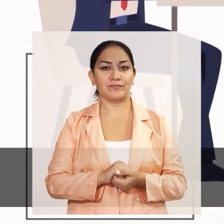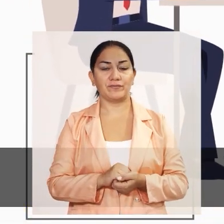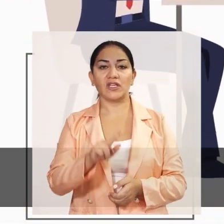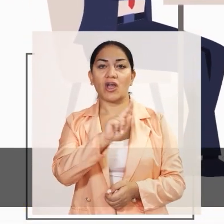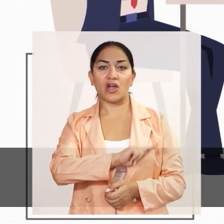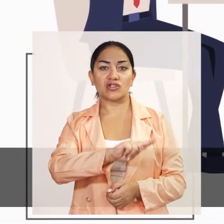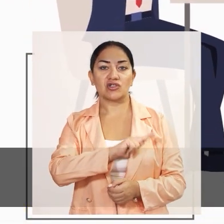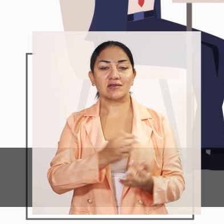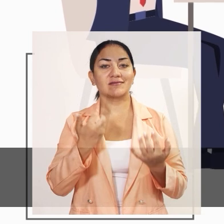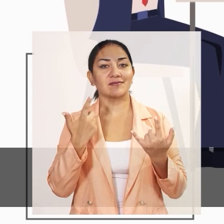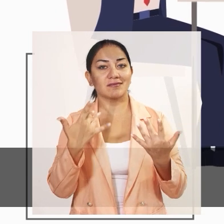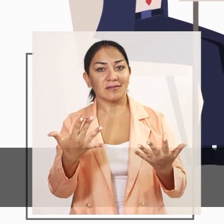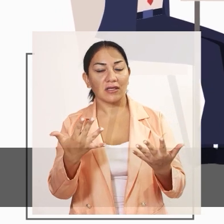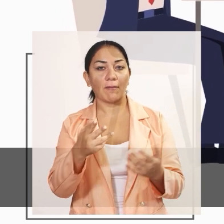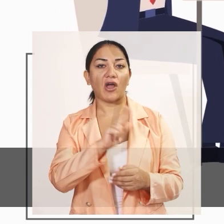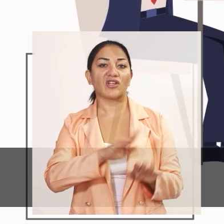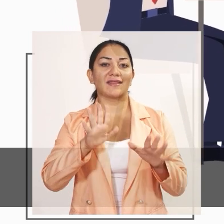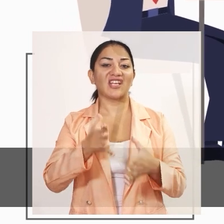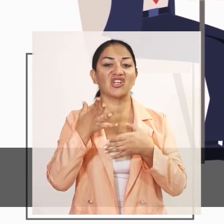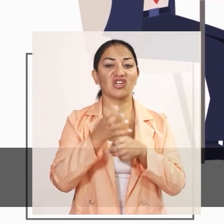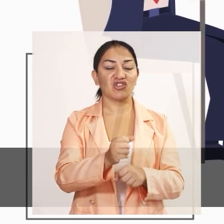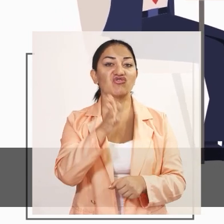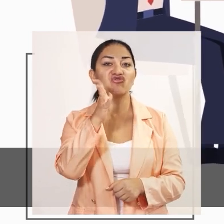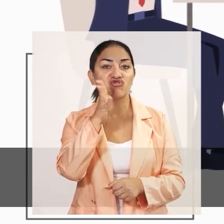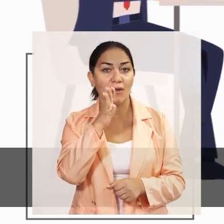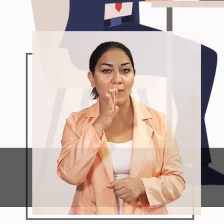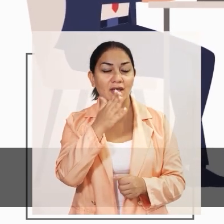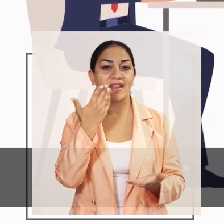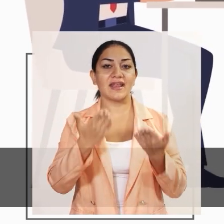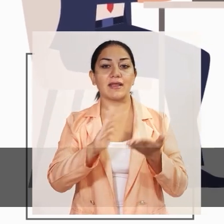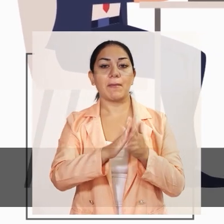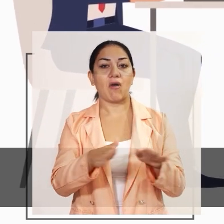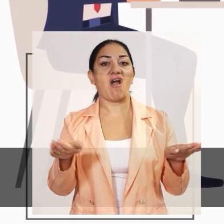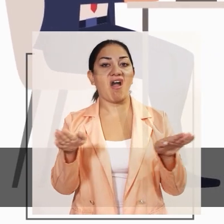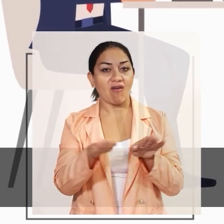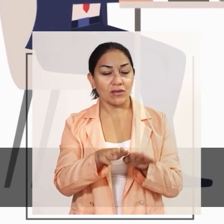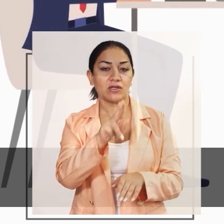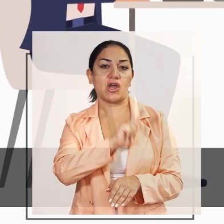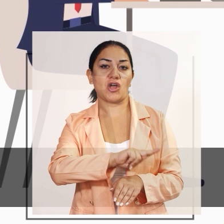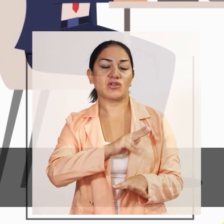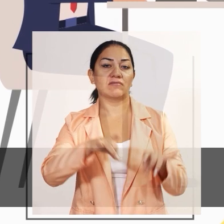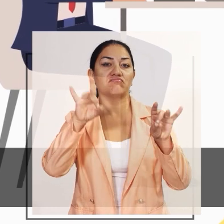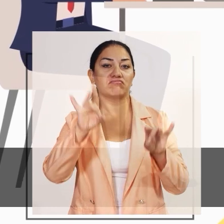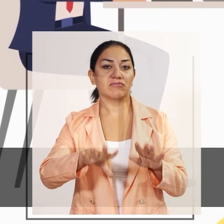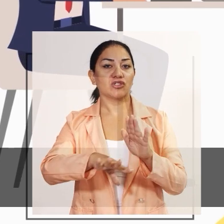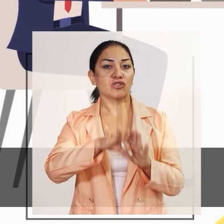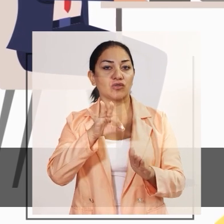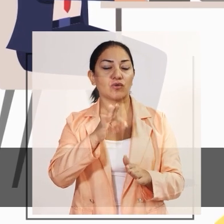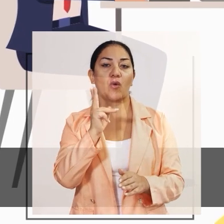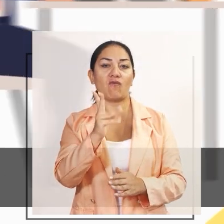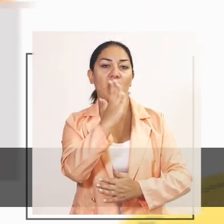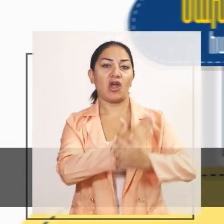հաստիկների կրճատման ժամանակ հավասար պայմանների առկայության դեպքում աշխատանքում մնալու նախապատվությունը տրվում է հաշմանդամություն ունեցող